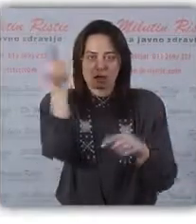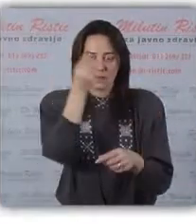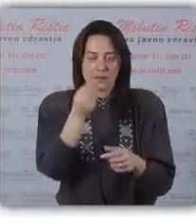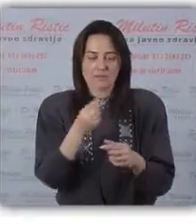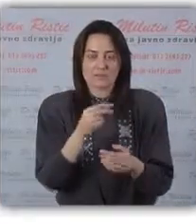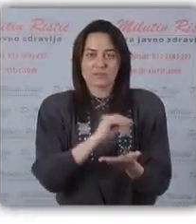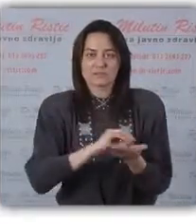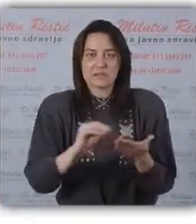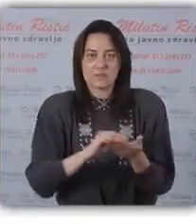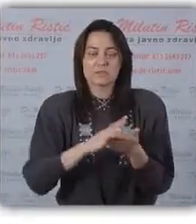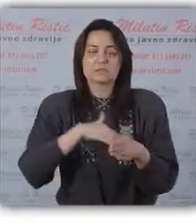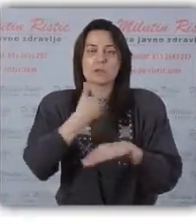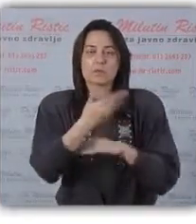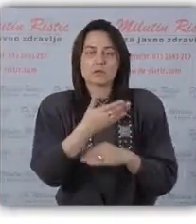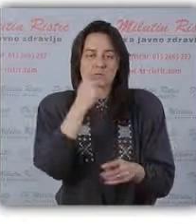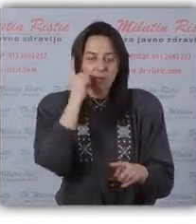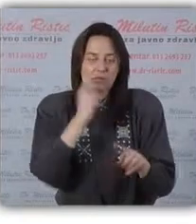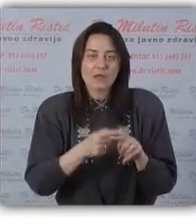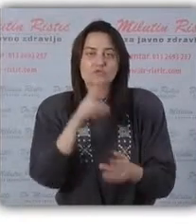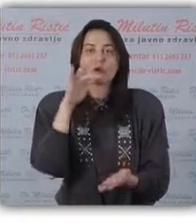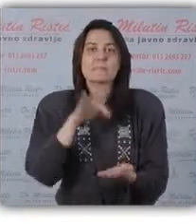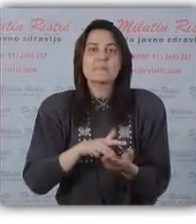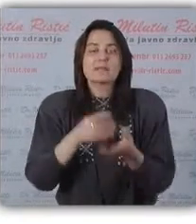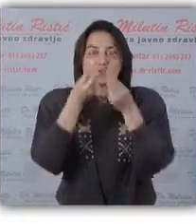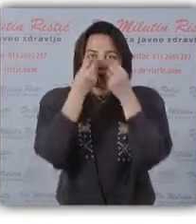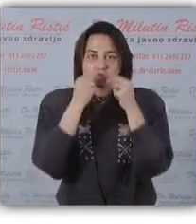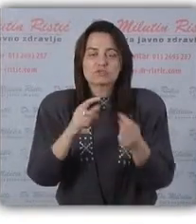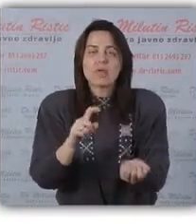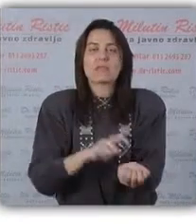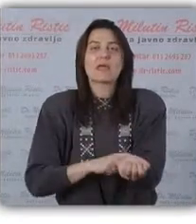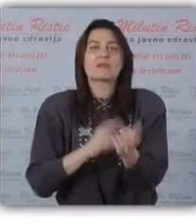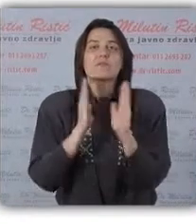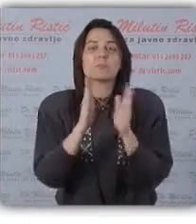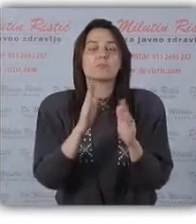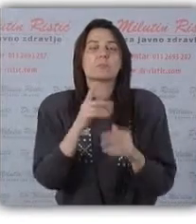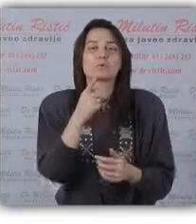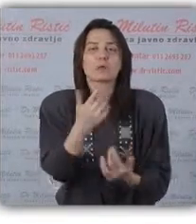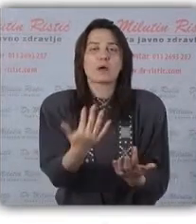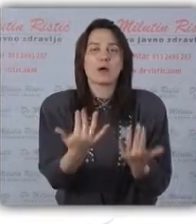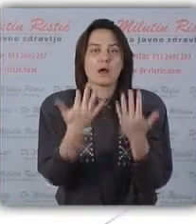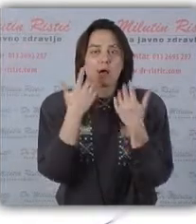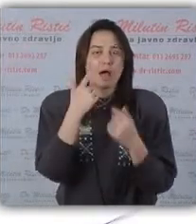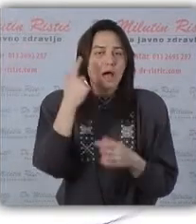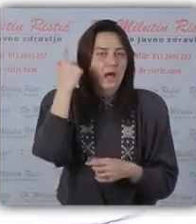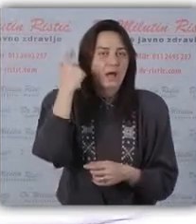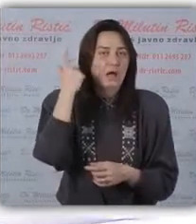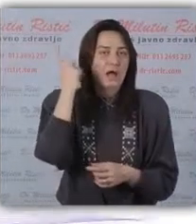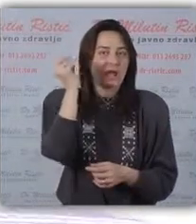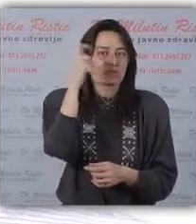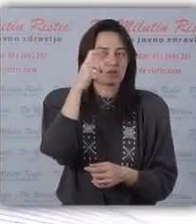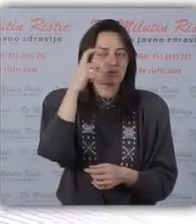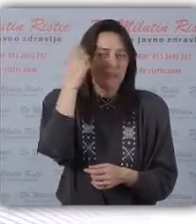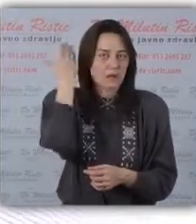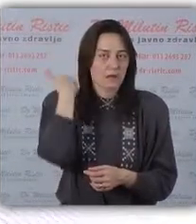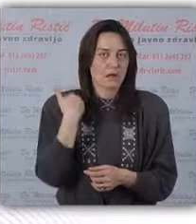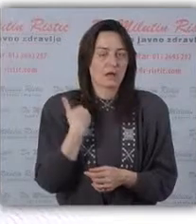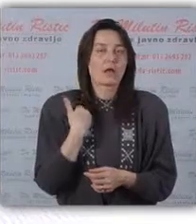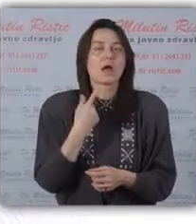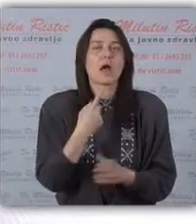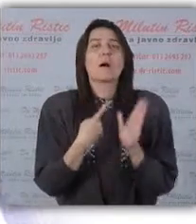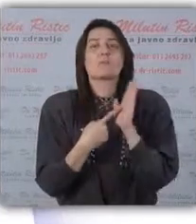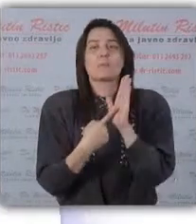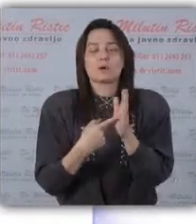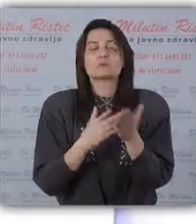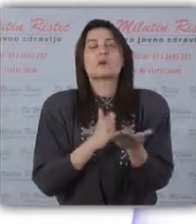grafički zapis koji onda definiše mesto oštećenja nervnog puta koje je najčešće u kičmenoj moždini,